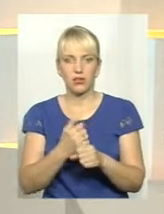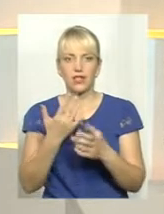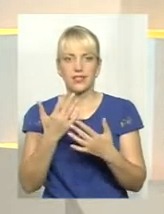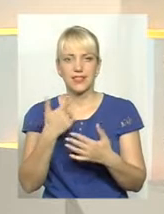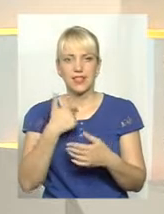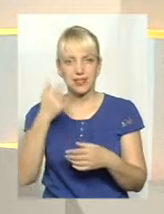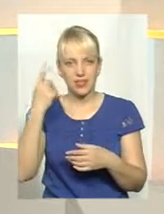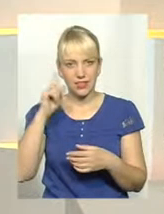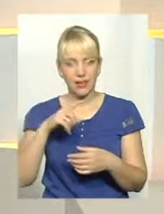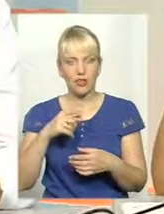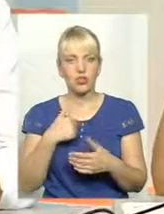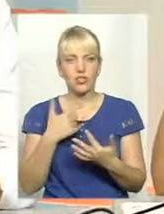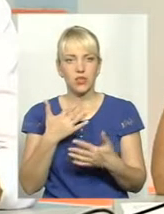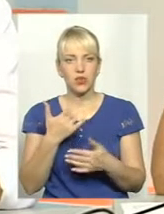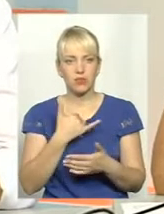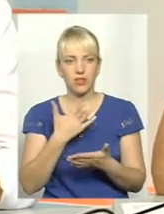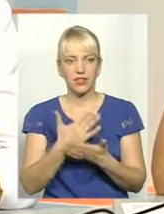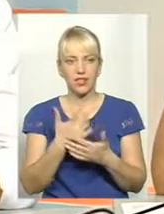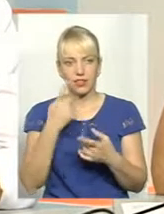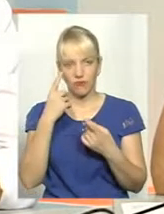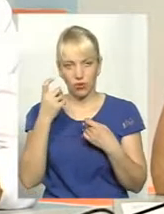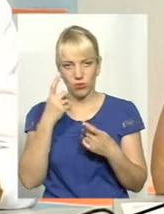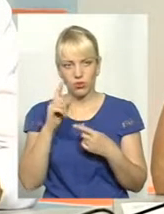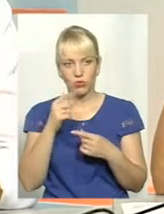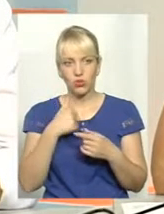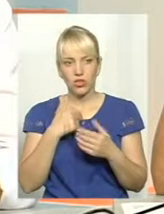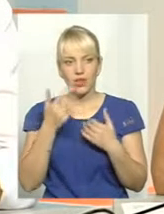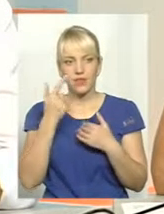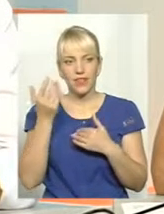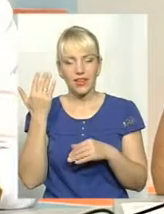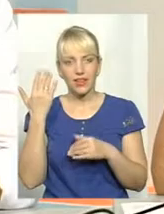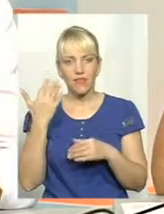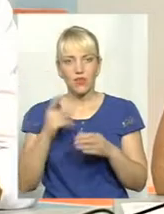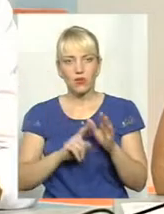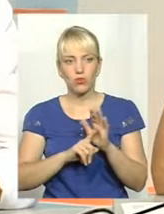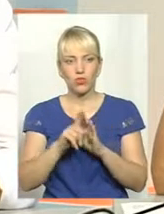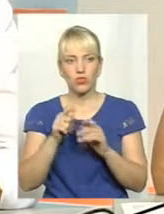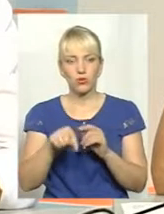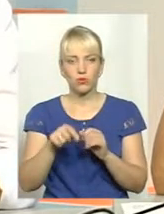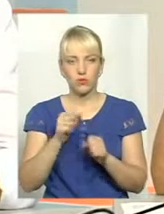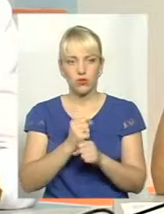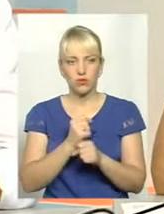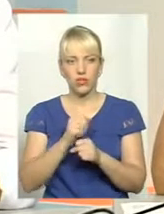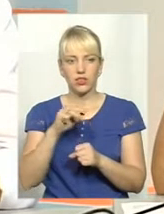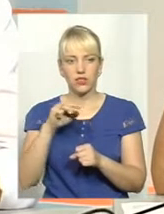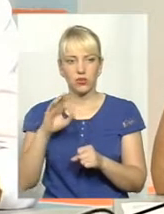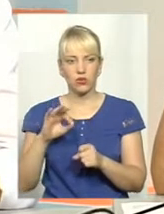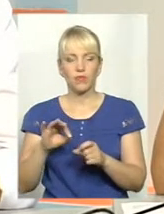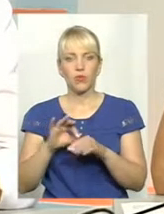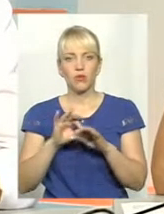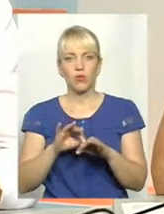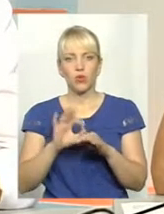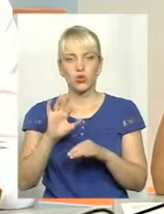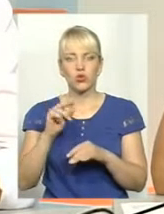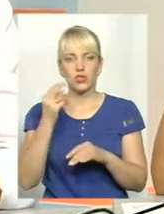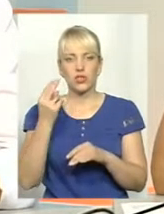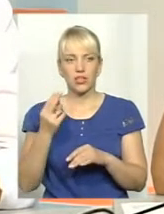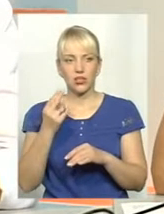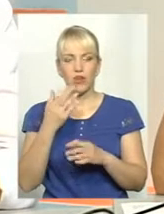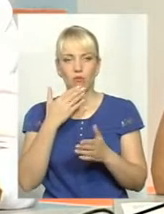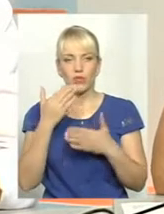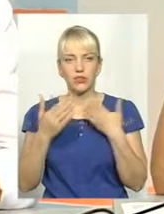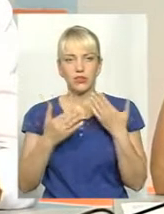різних вікових груп. Чи відбувалося це, якщо ми говоримо про той підхід, про ту розробку, яка вже зараз, ті